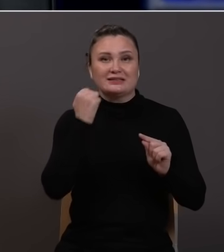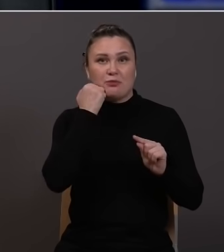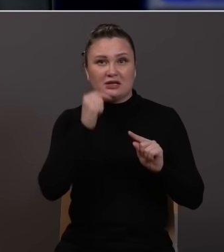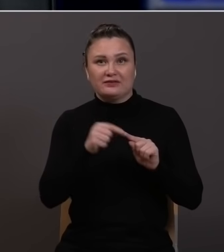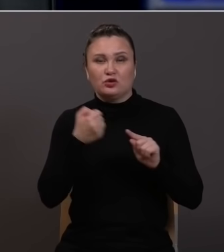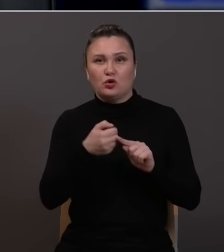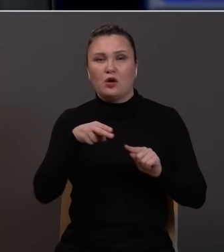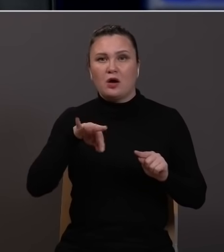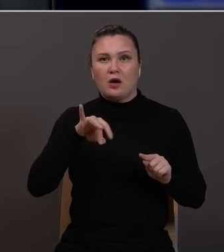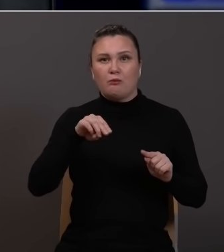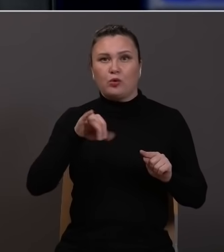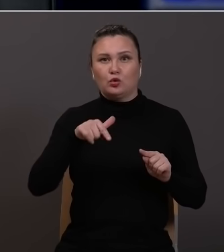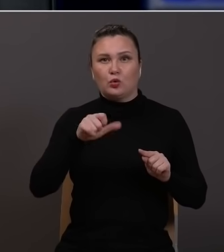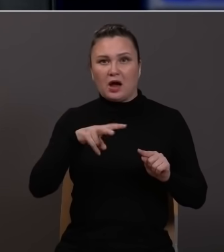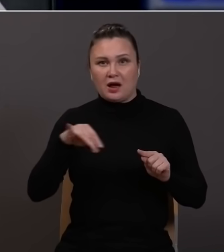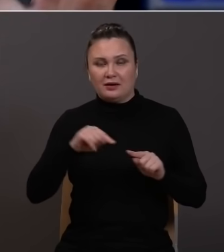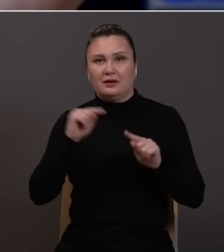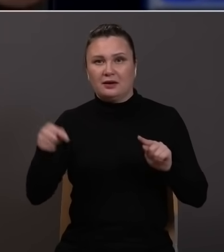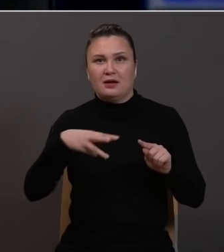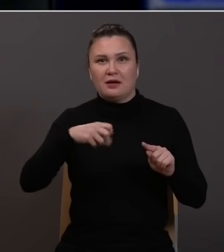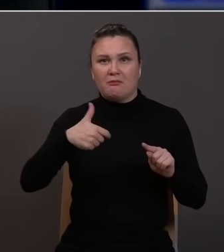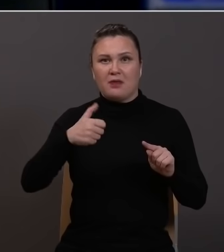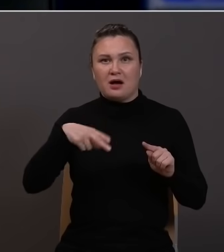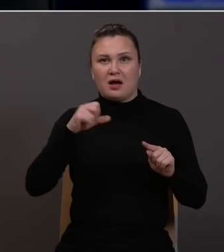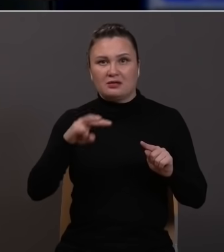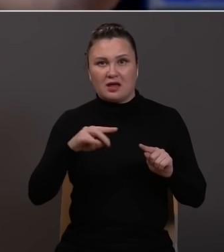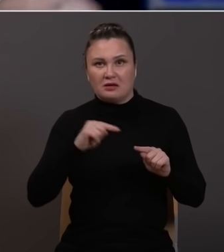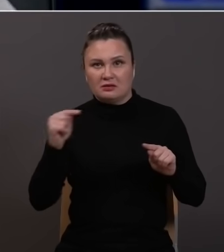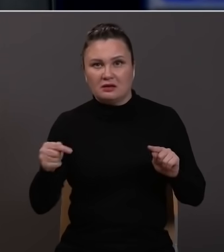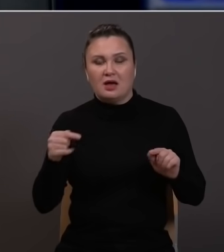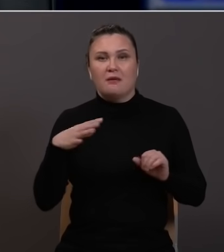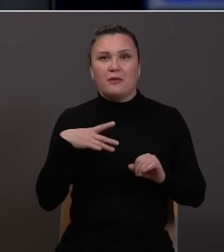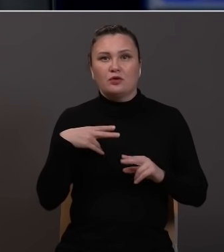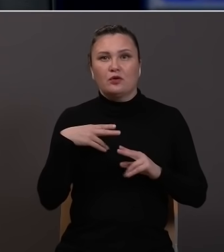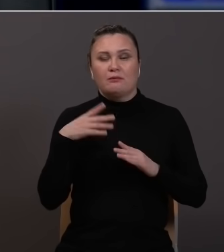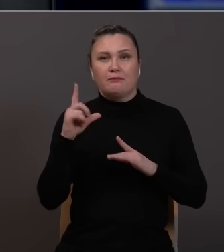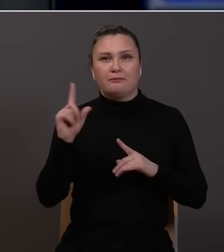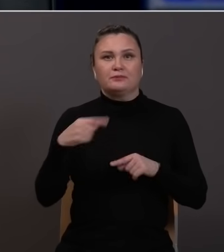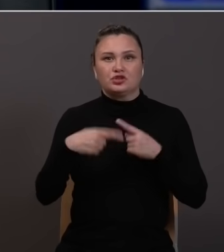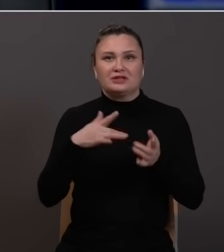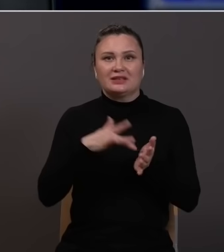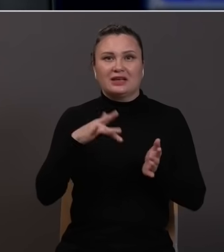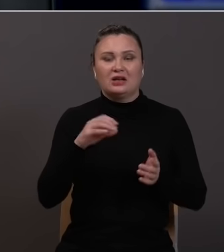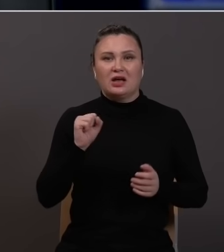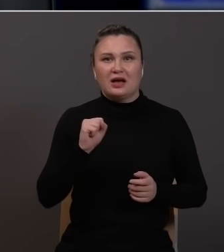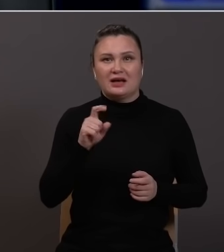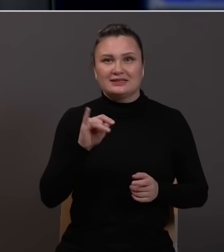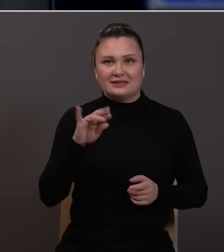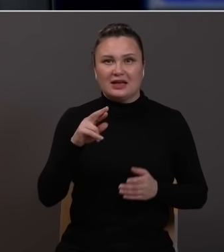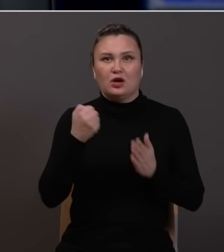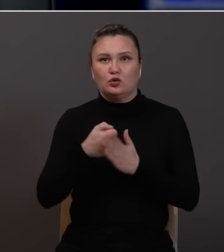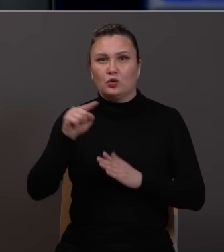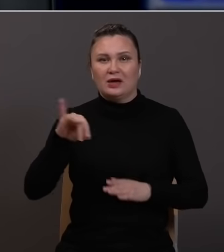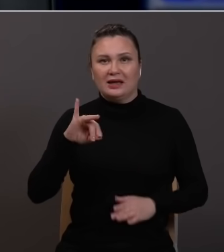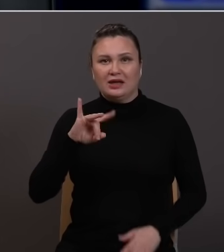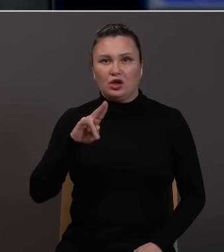из Португалии уехали в Магадан, с Магадана решили, ну а что назад возвращаться вот так вот? И поехали, пошли через Центральную Азию, доехали до